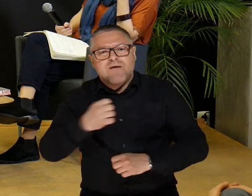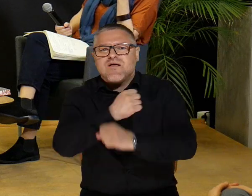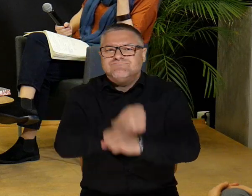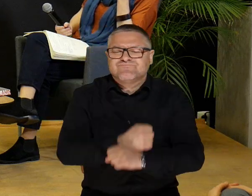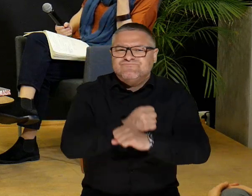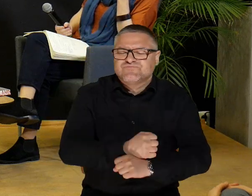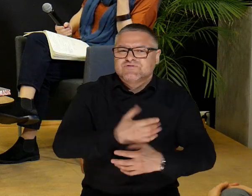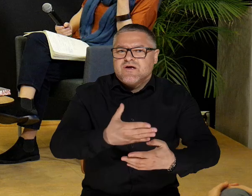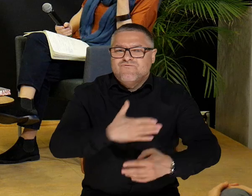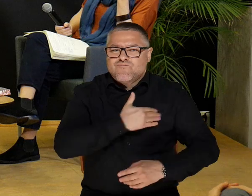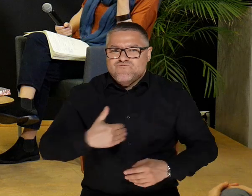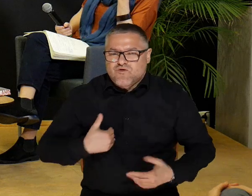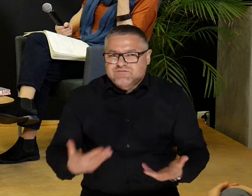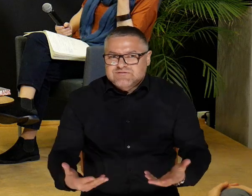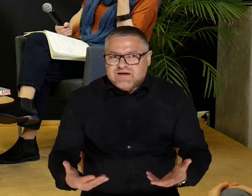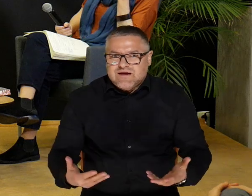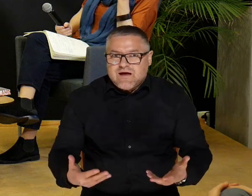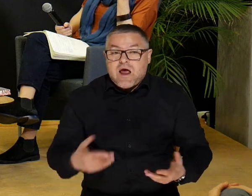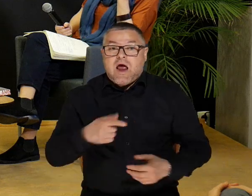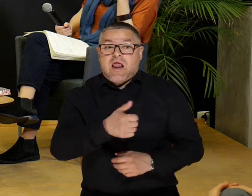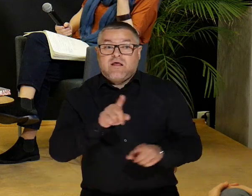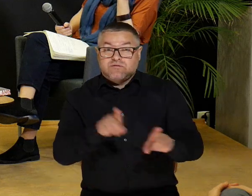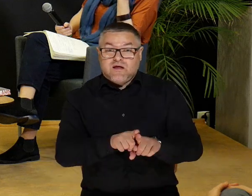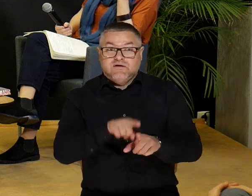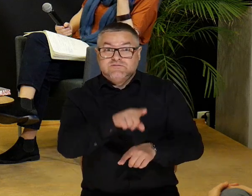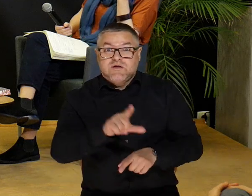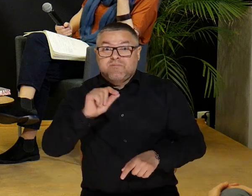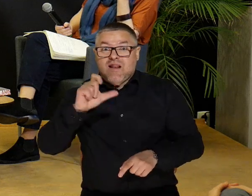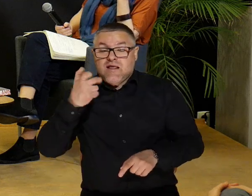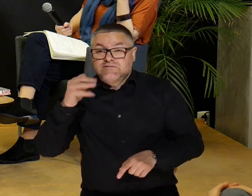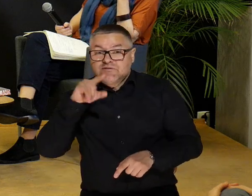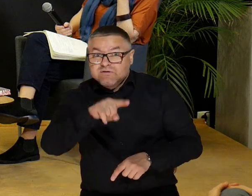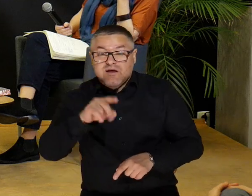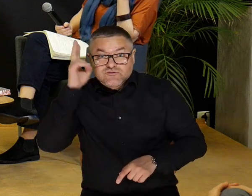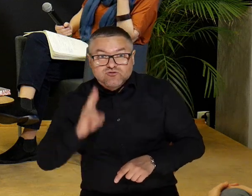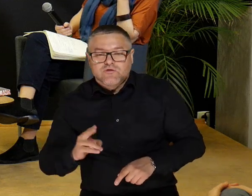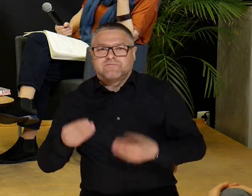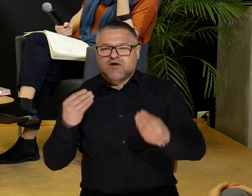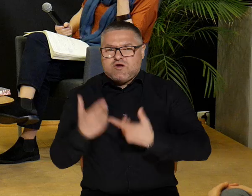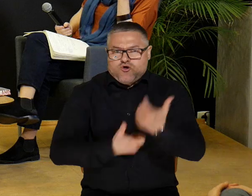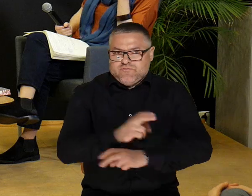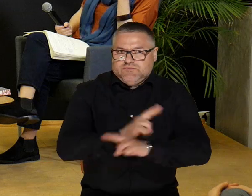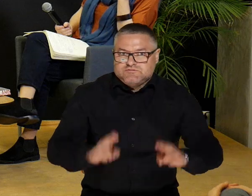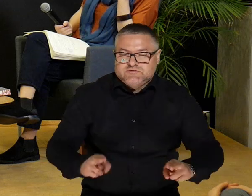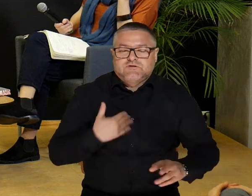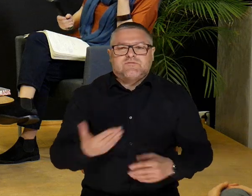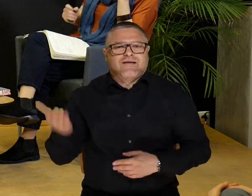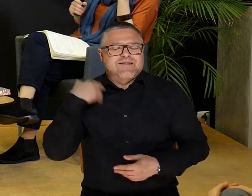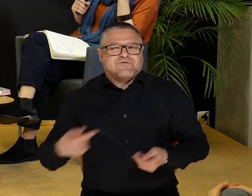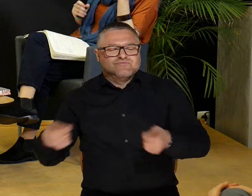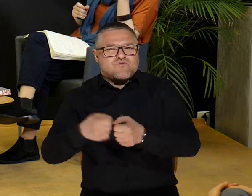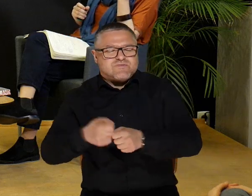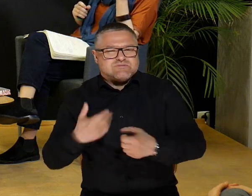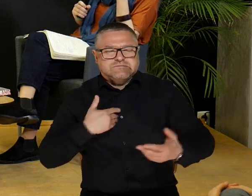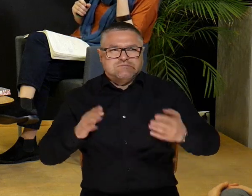Polsce, ale jednocześnie ten sam Instytut Pileckiego robi rzeczy fantastyczne, tak? Chyba pracowałaś tam kiedyś, czy nie, czy współpracowałaś z tym, więc nie